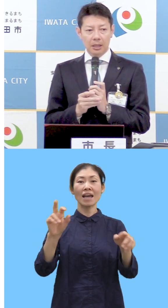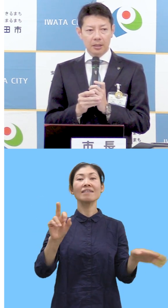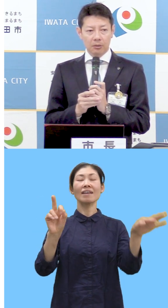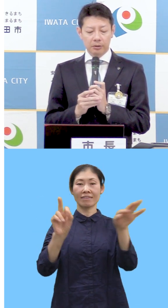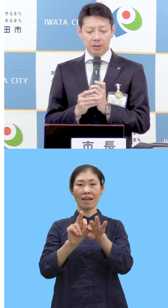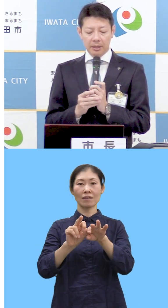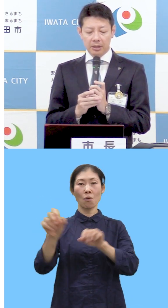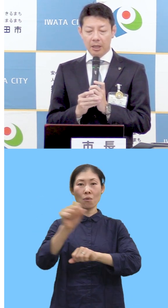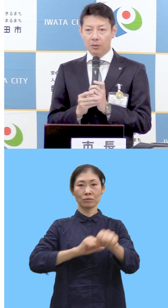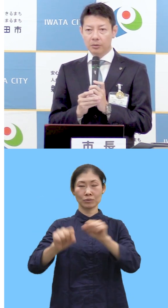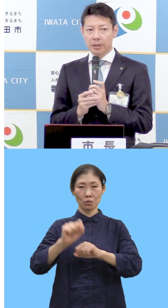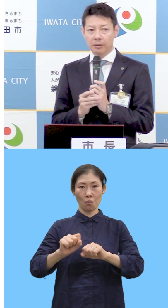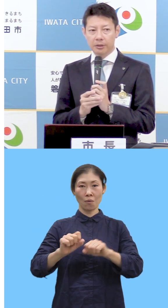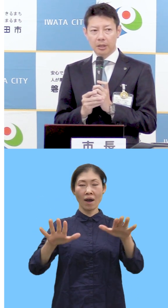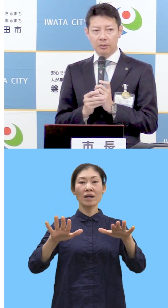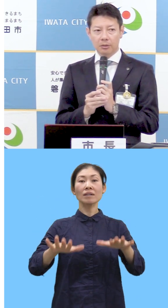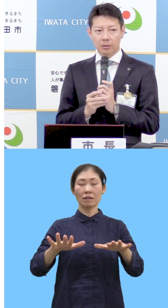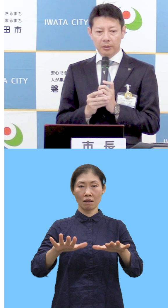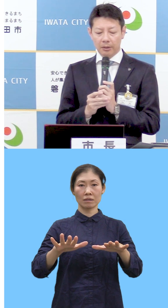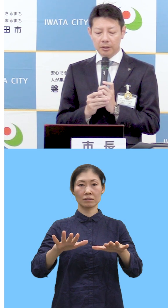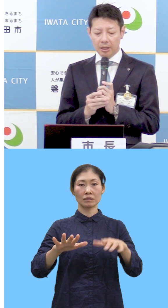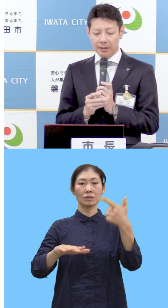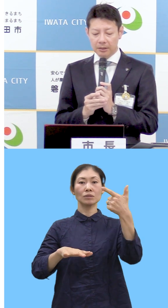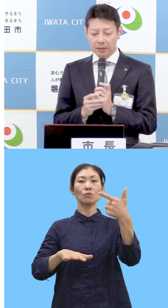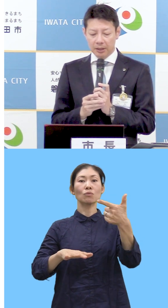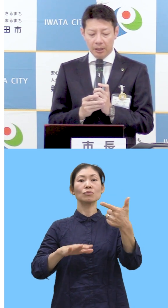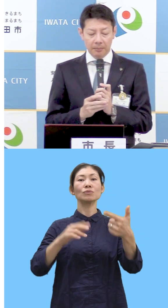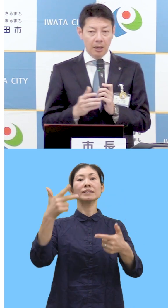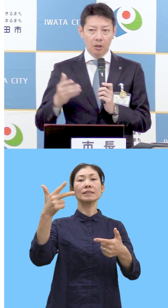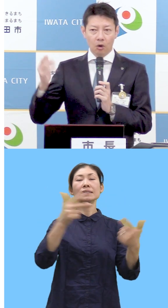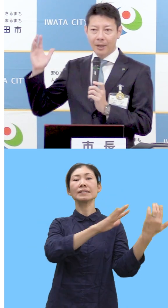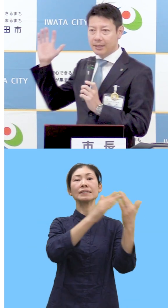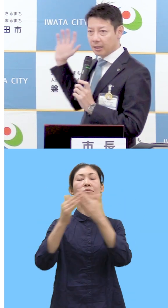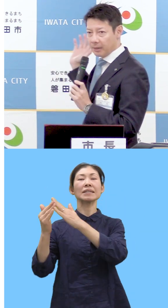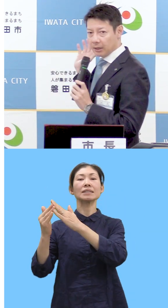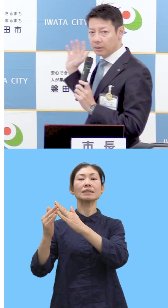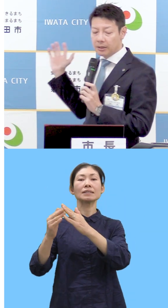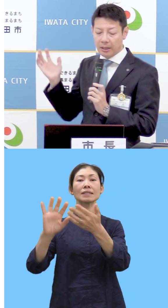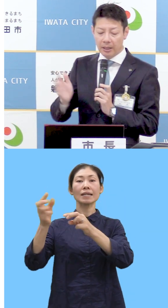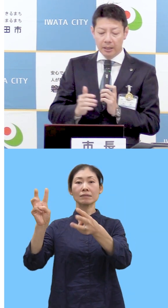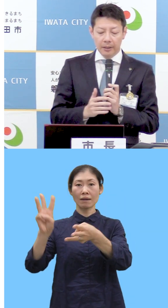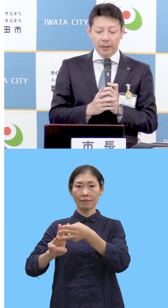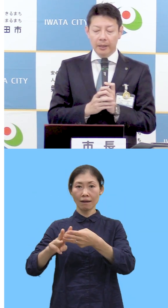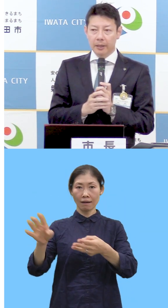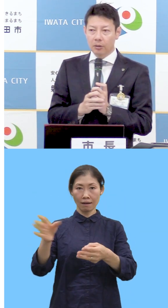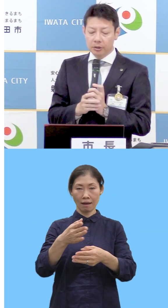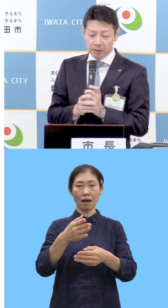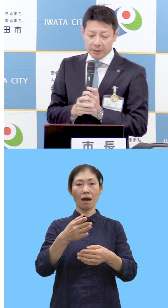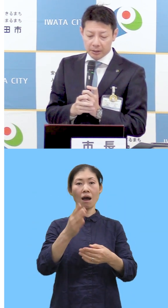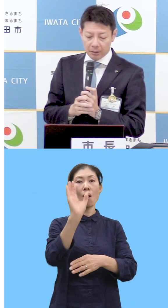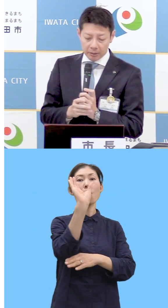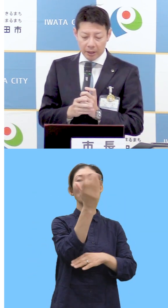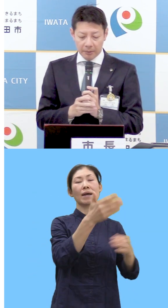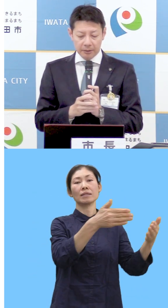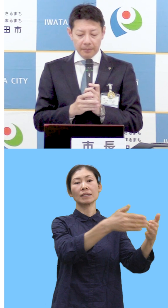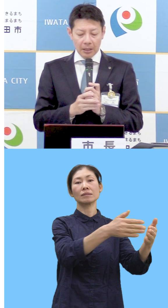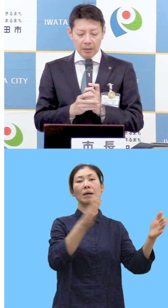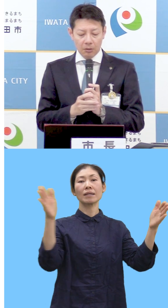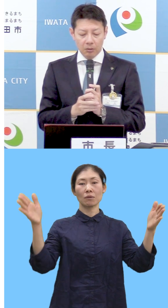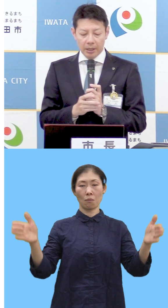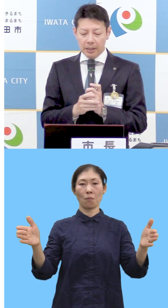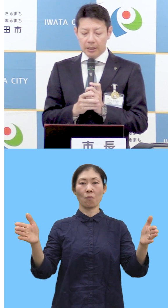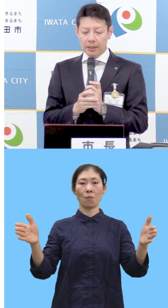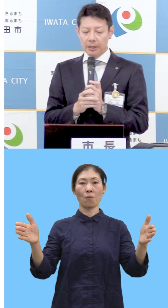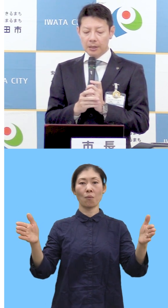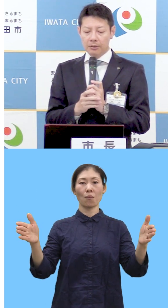して、現在六市町で構成をしているところでございます。岩田から御前崎までのですね、六市町でございます。